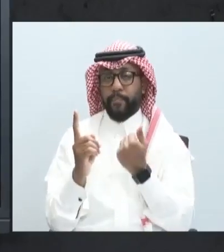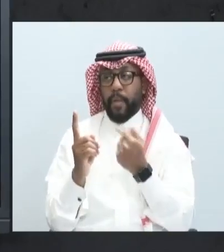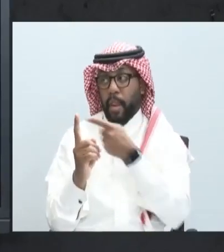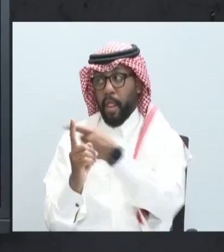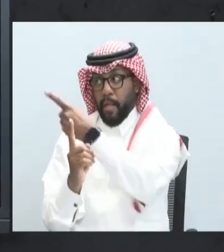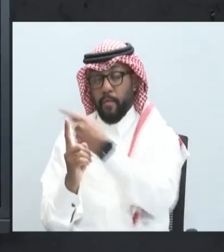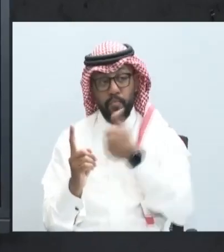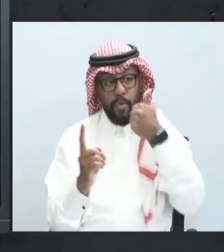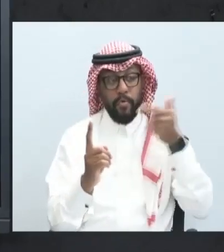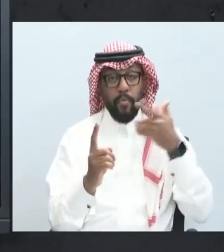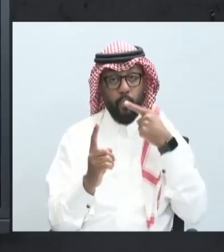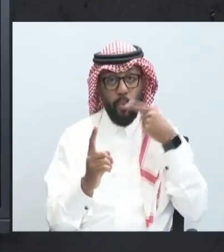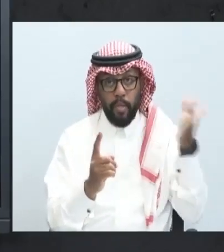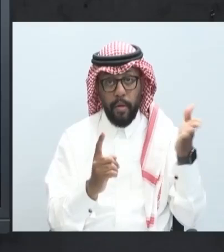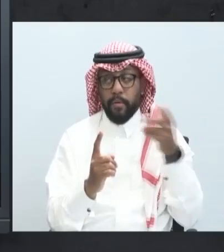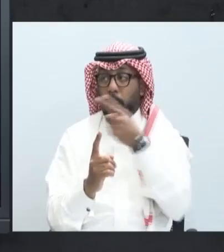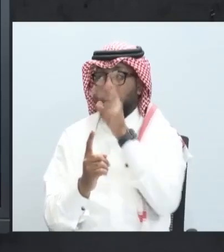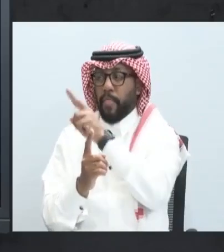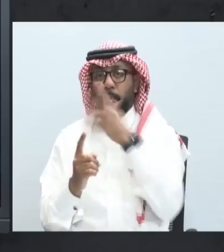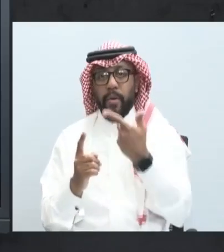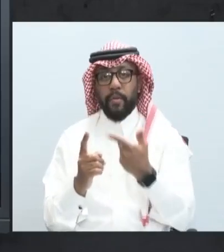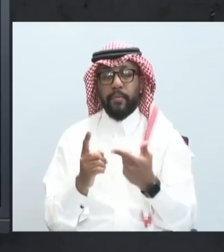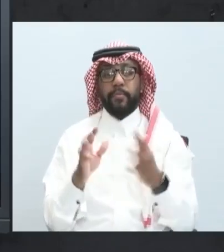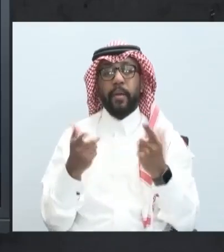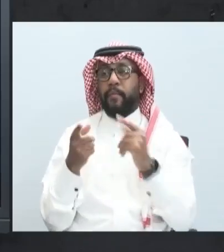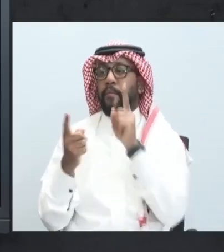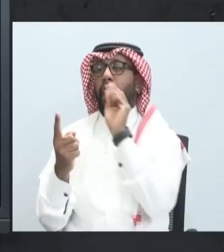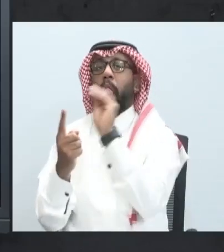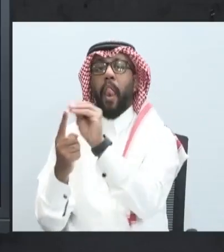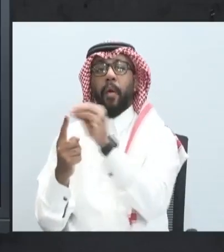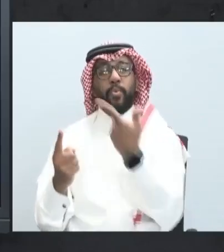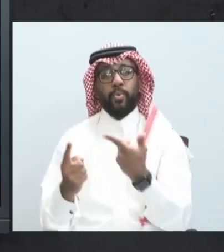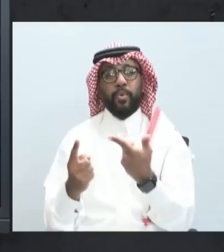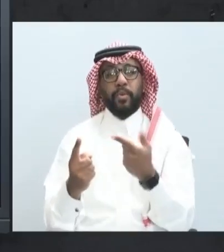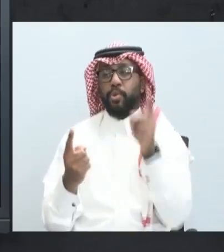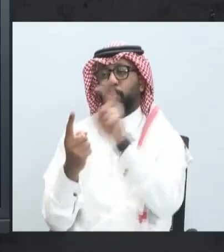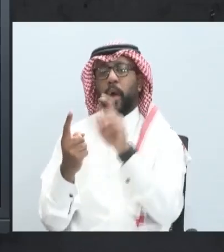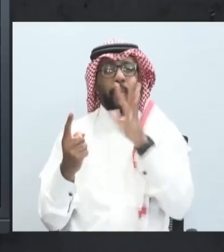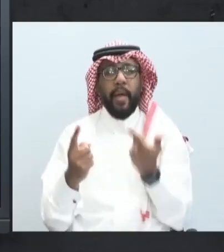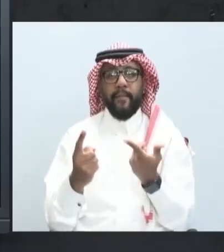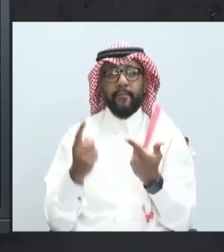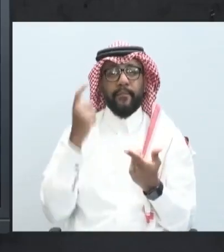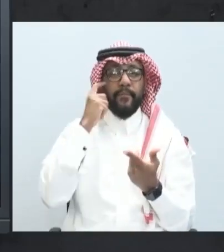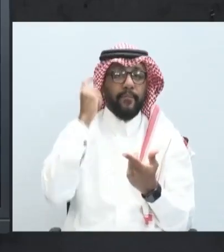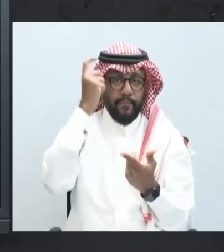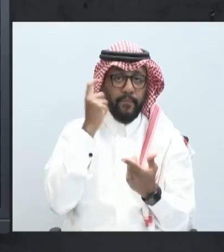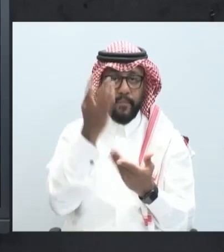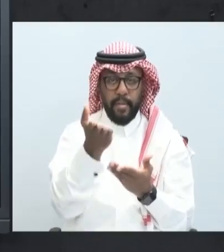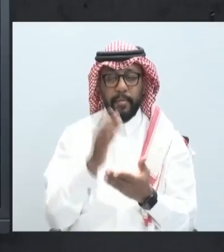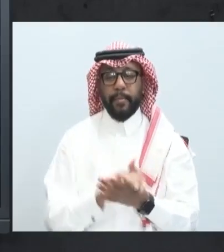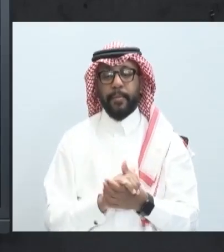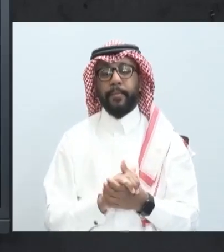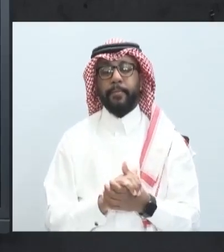واحد لهذا الشخص فقط ماذا تقول له لكي تعرف اين طريق المؤديه الى مدينه الصادقين